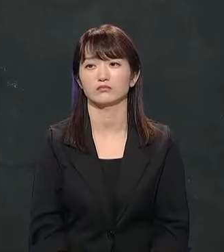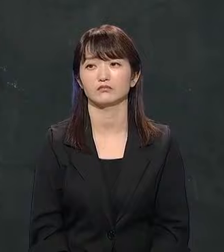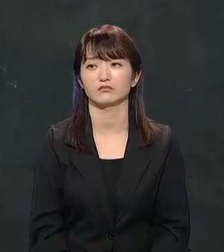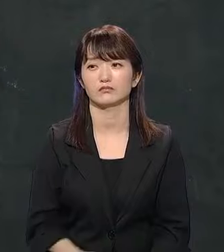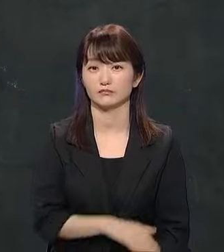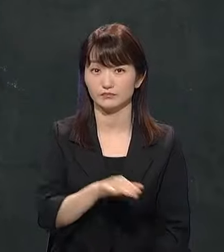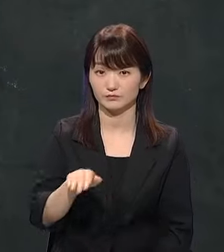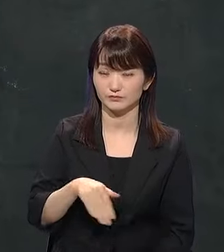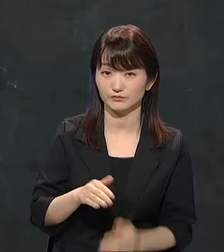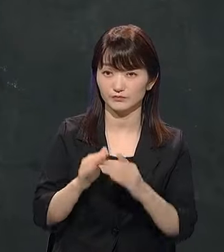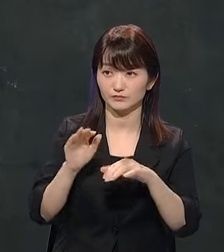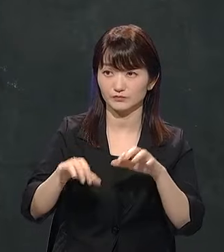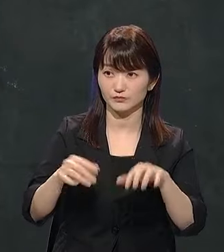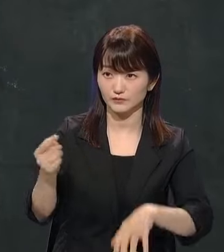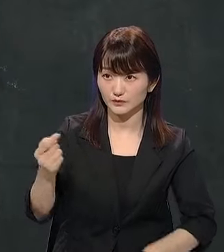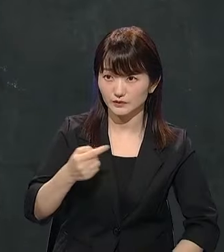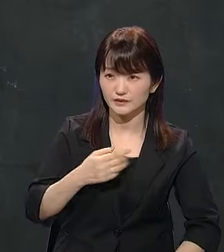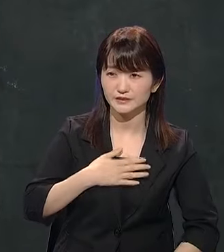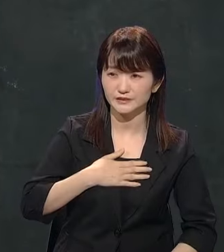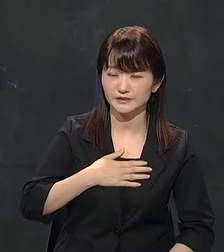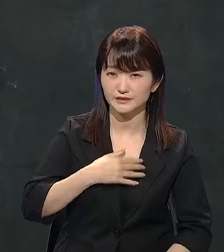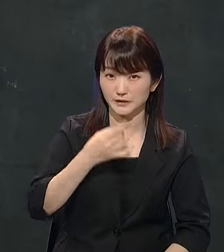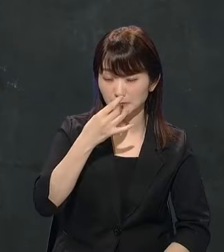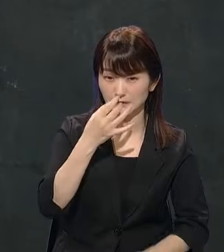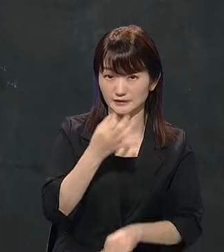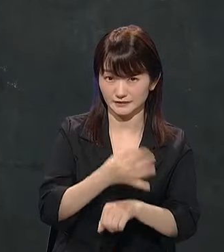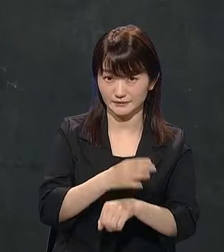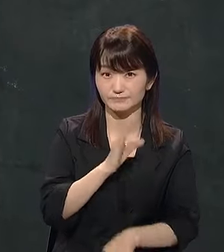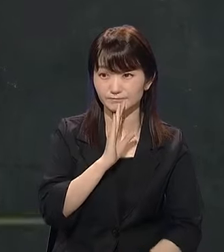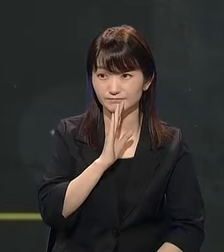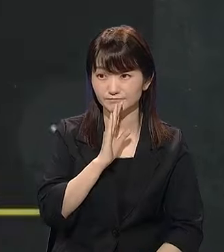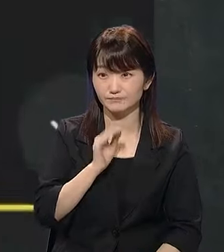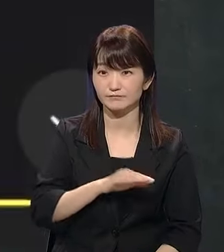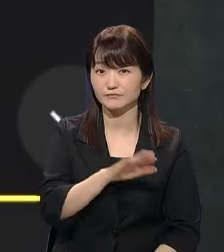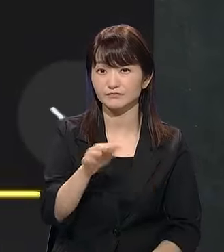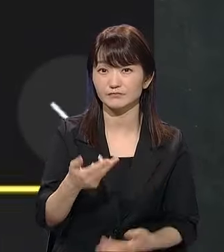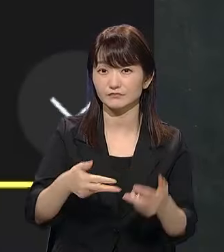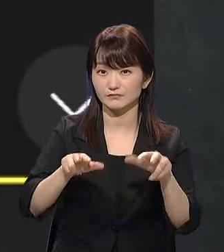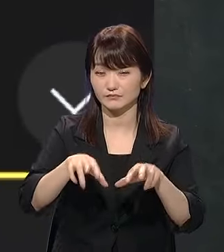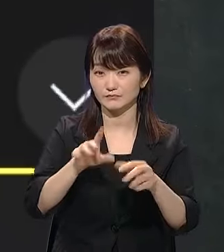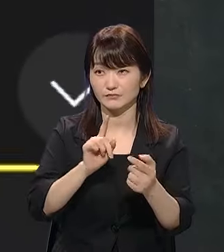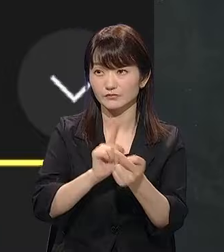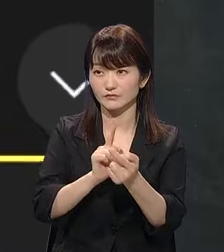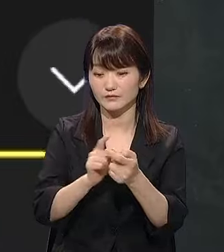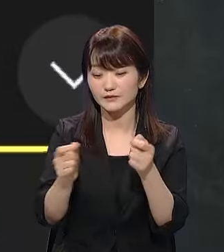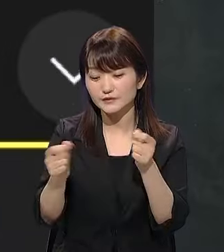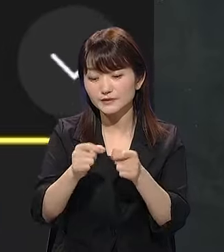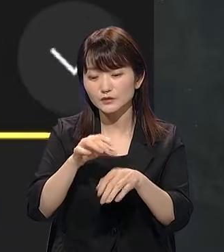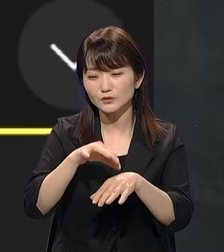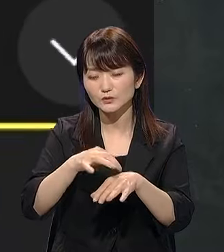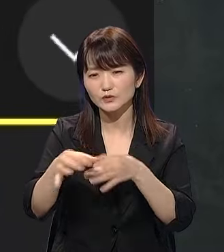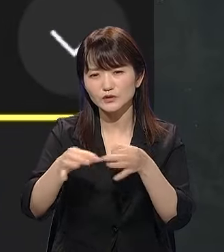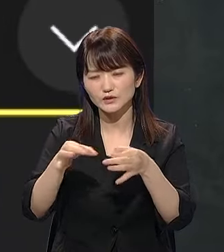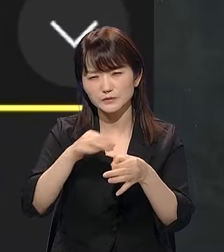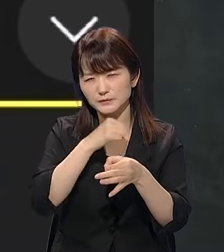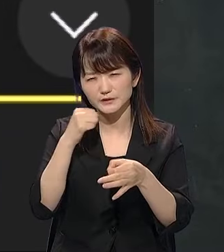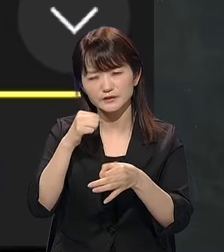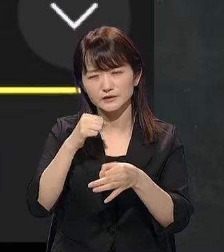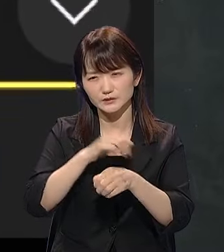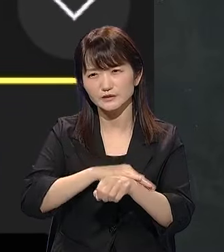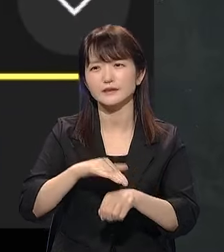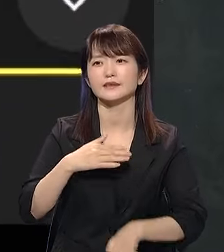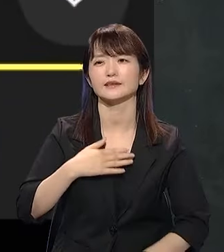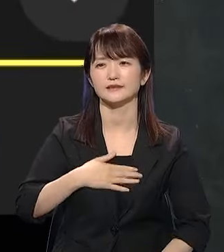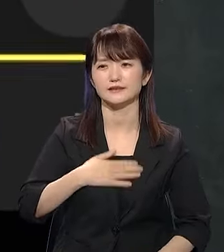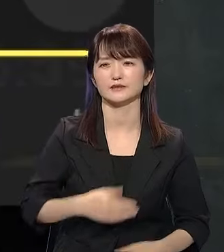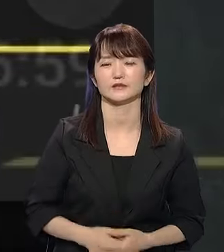저희 동네로 오시는데 제가 밥 사는 게 맞죠? 우리 공원에서 만나요. 근처에 고깃집 잘하는 데 있어요. 야, 세상에